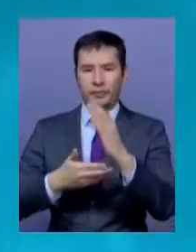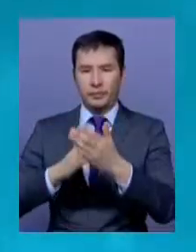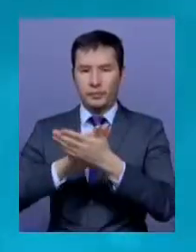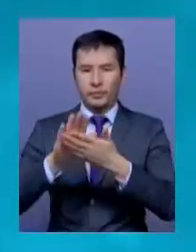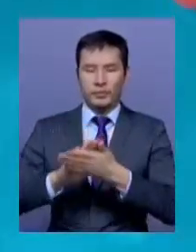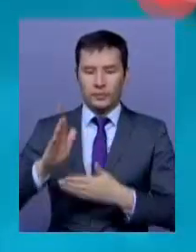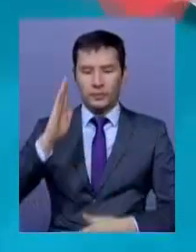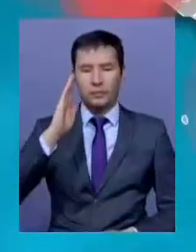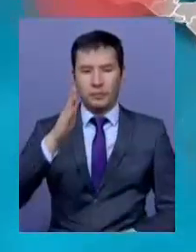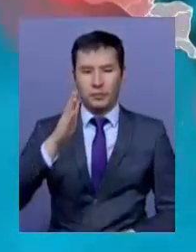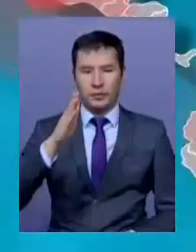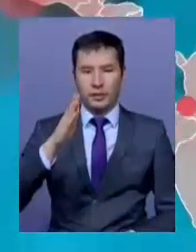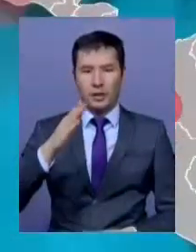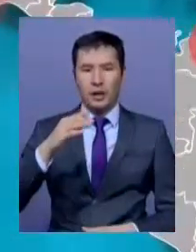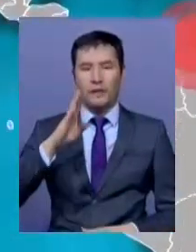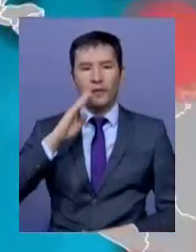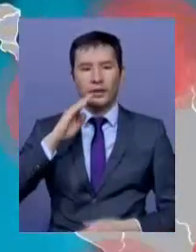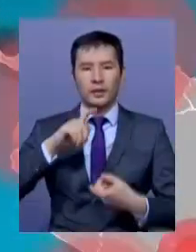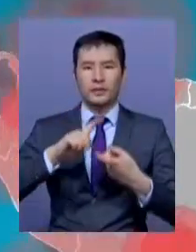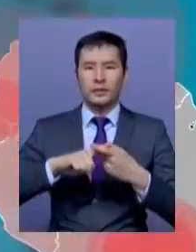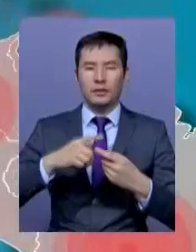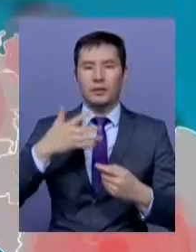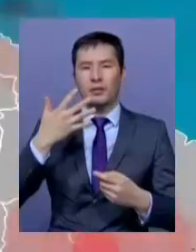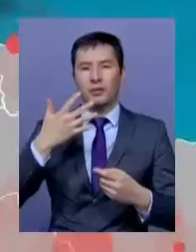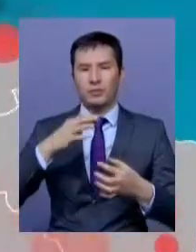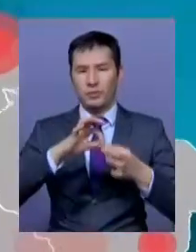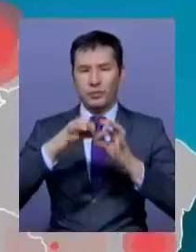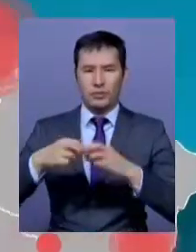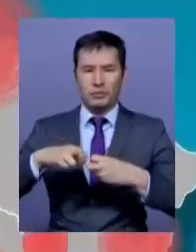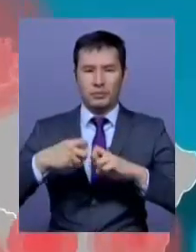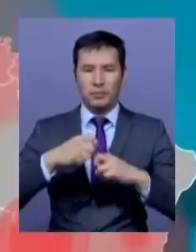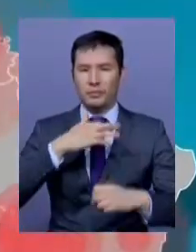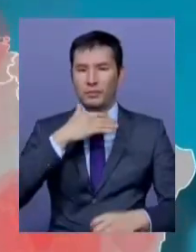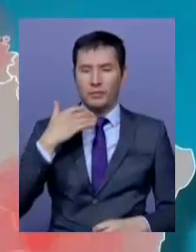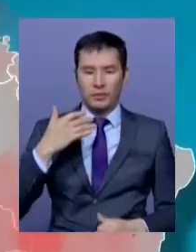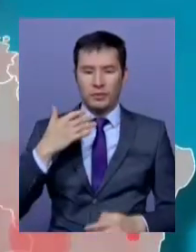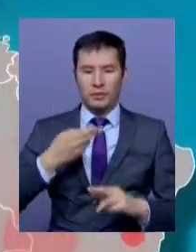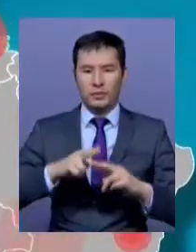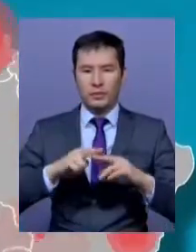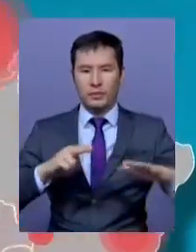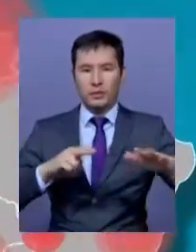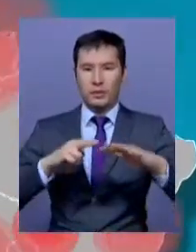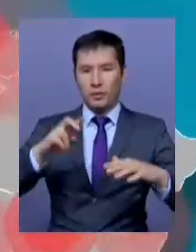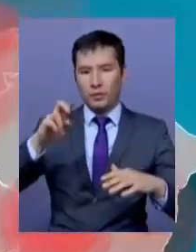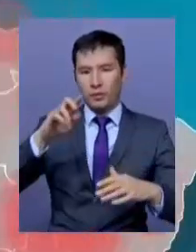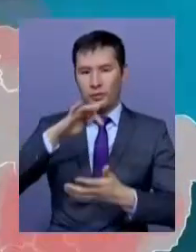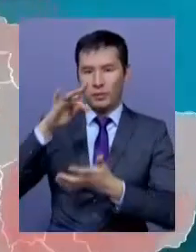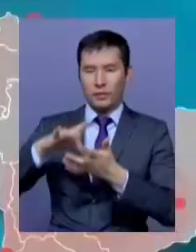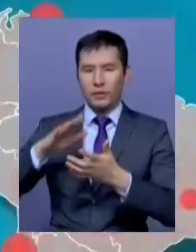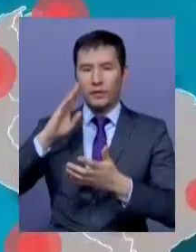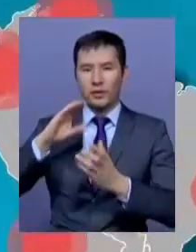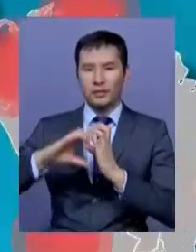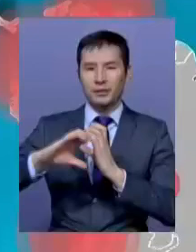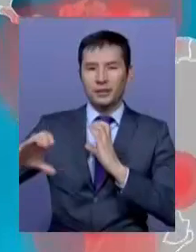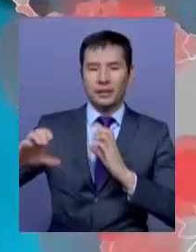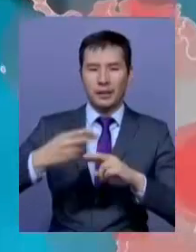салатын кез емес. Қауіпті індеттің екінші толқыны болжанып отырғандықтан еліміздің денсаулық сақтау министрлігі дайындық жұмыстарын қазірден бастап